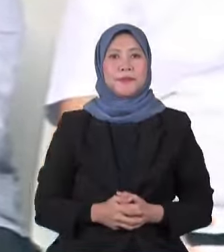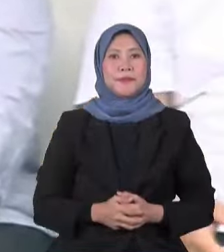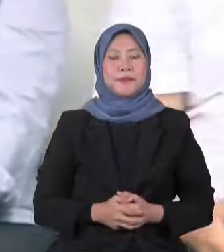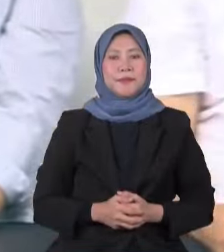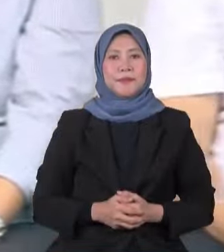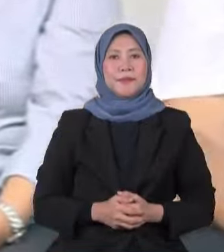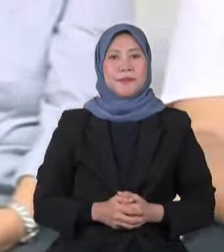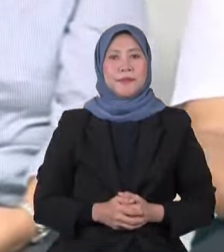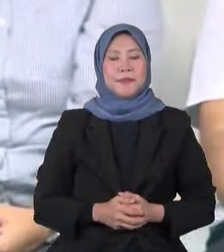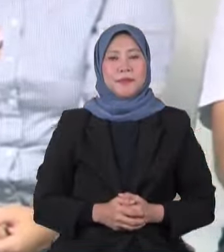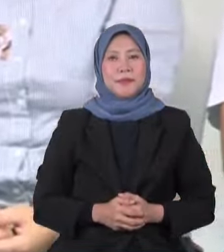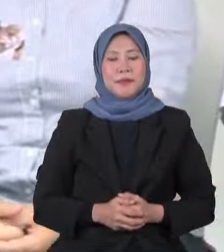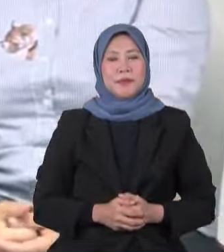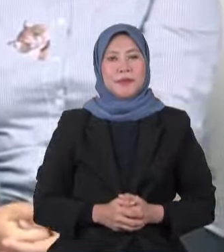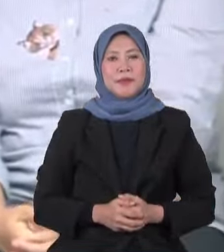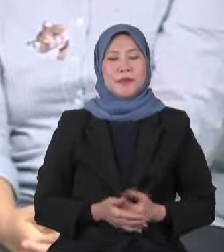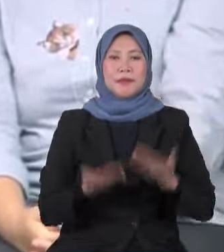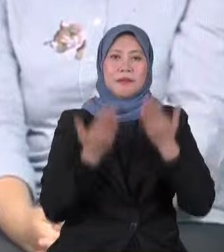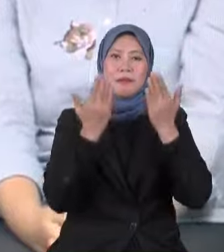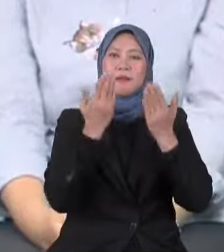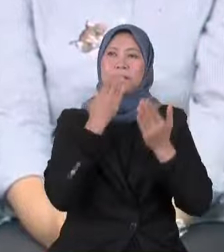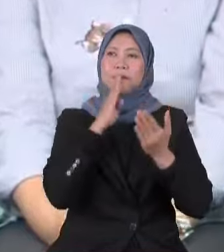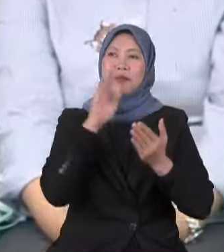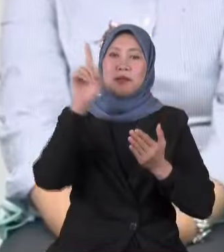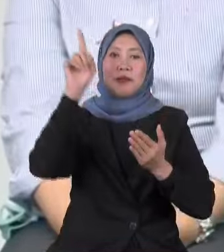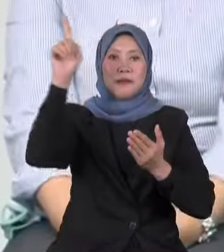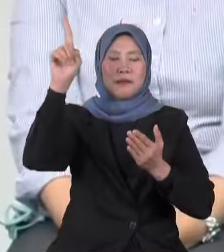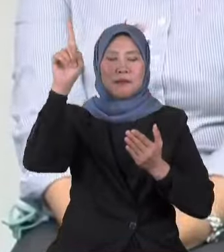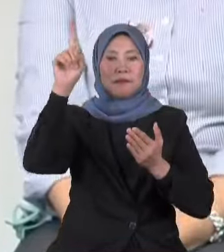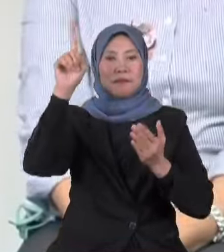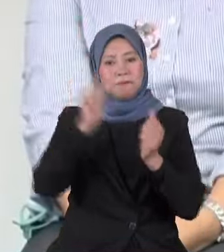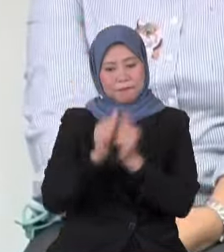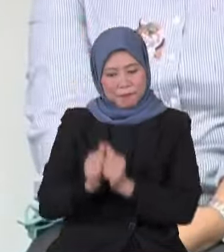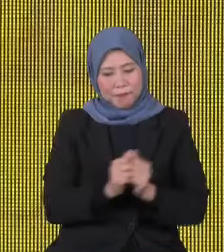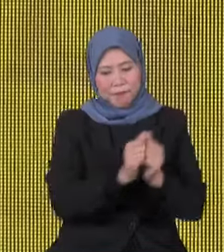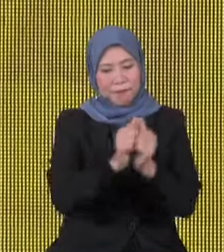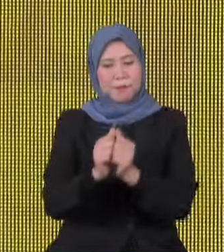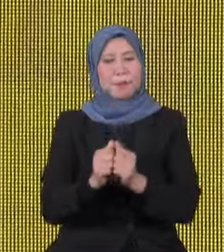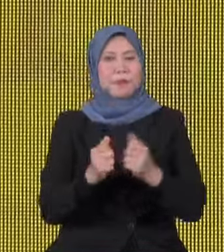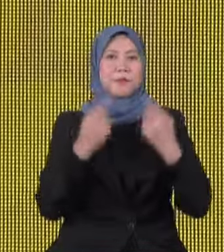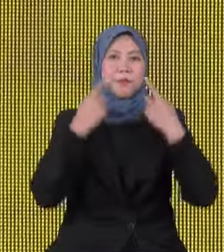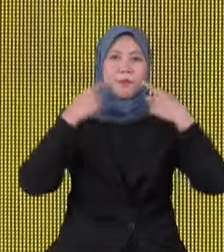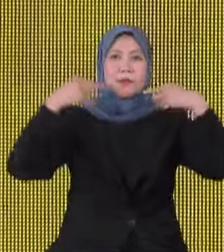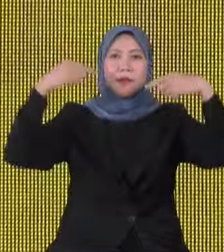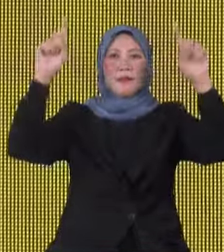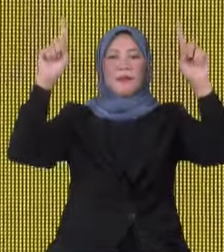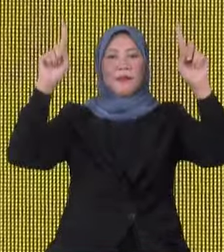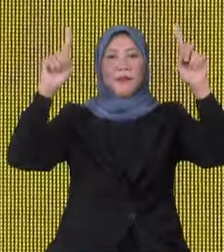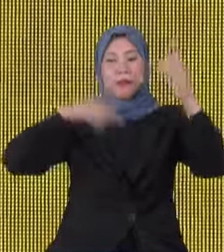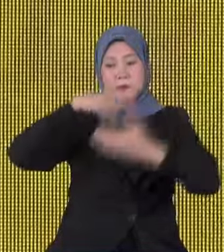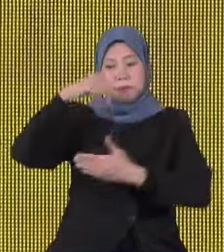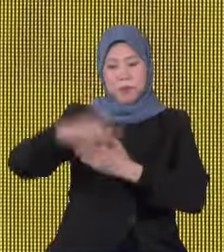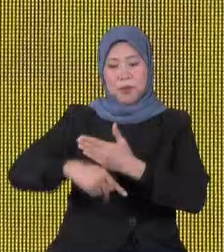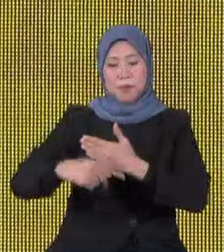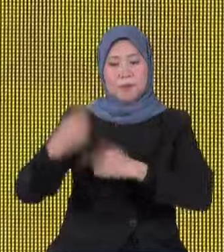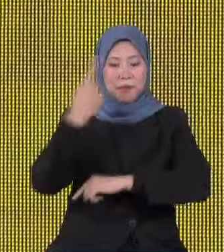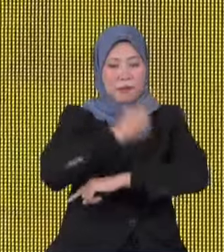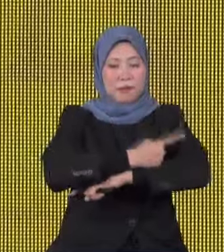Saya ucapkan syukur, Alhamdulillah, dapat bersama-sama menjayakan program Hari Belia